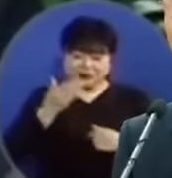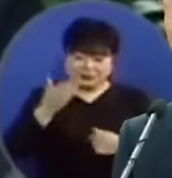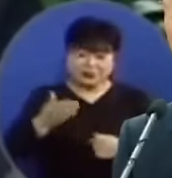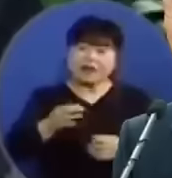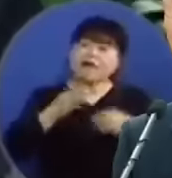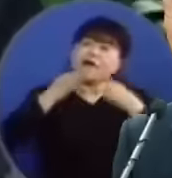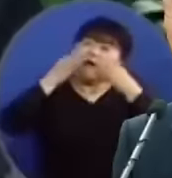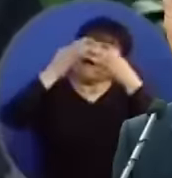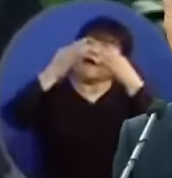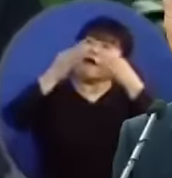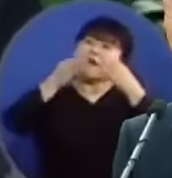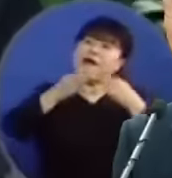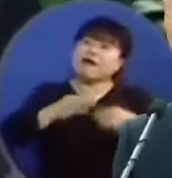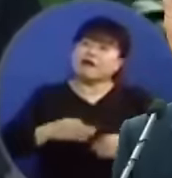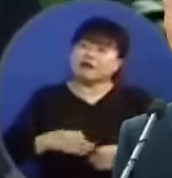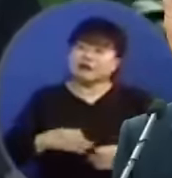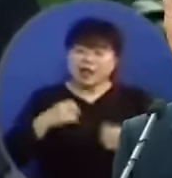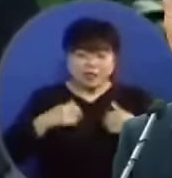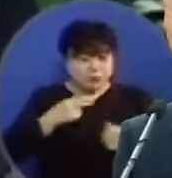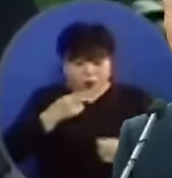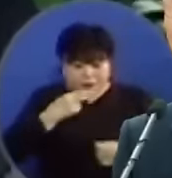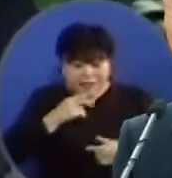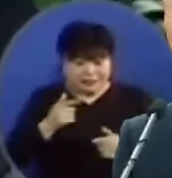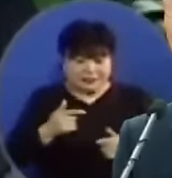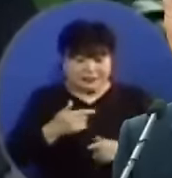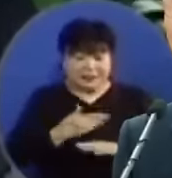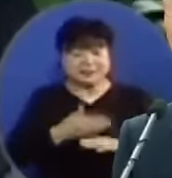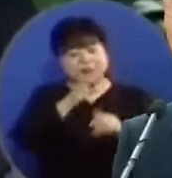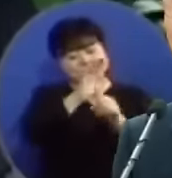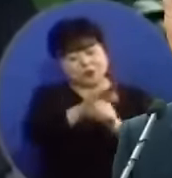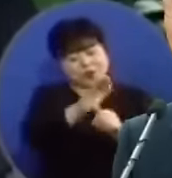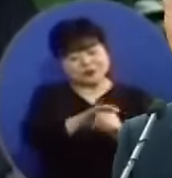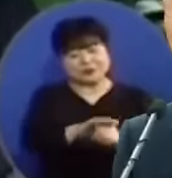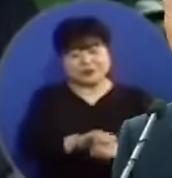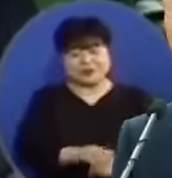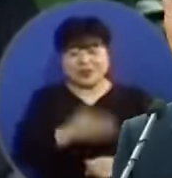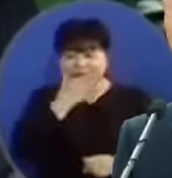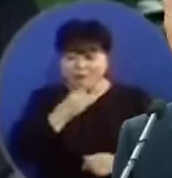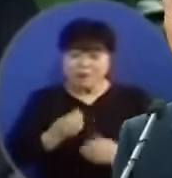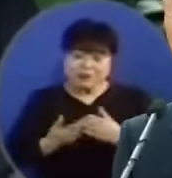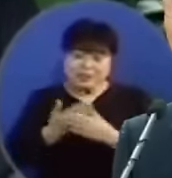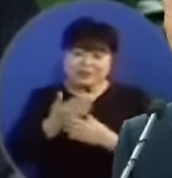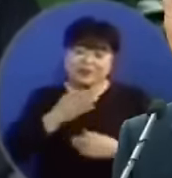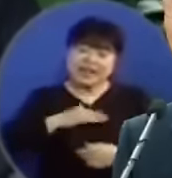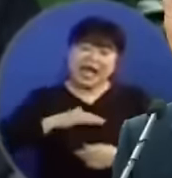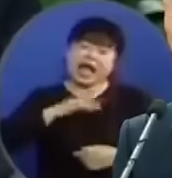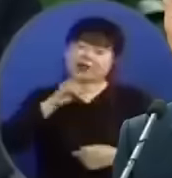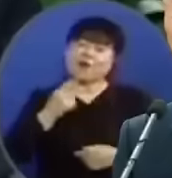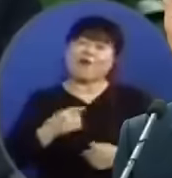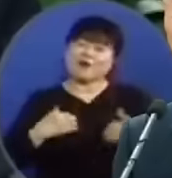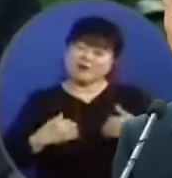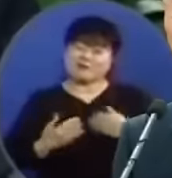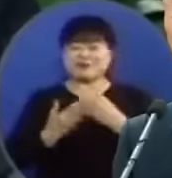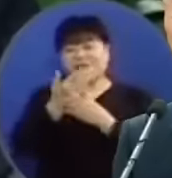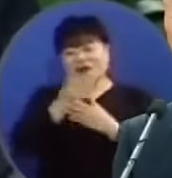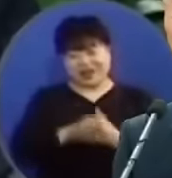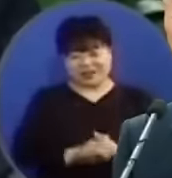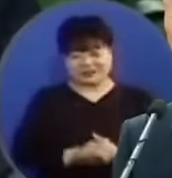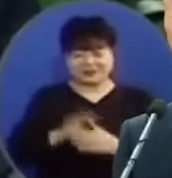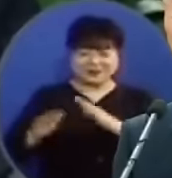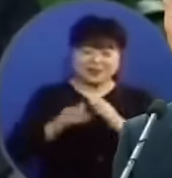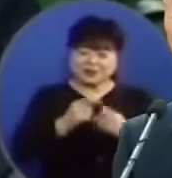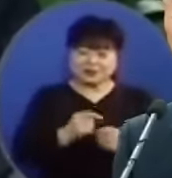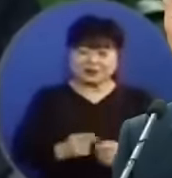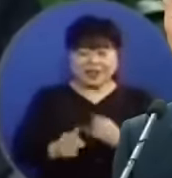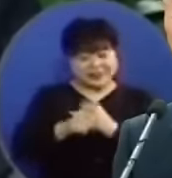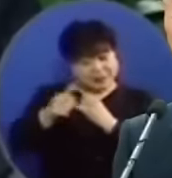애를 쓰는데 내가 뭘 기쁩니까? 그렇지 않습니다. 남을 도와줘서 남이 행복하고 기뻐지면 나도 기뻐지는 것입니다. 가정도